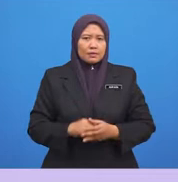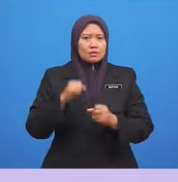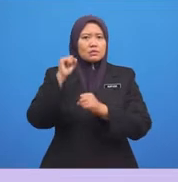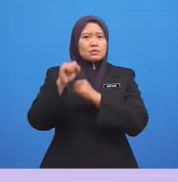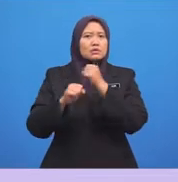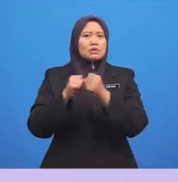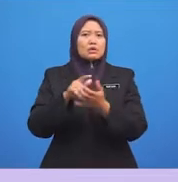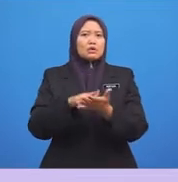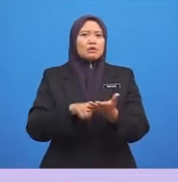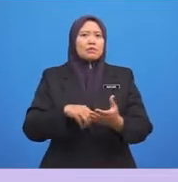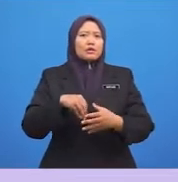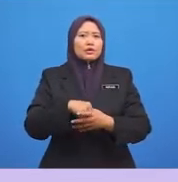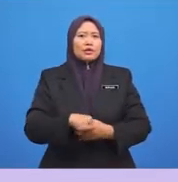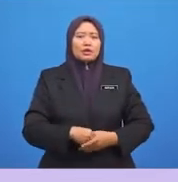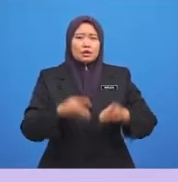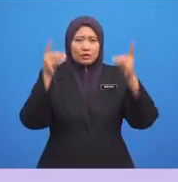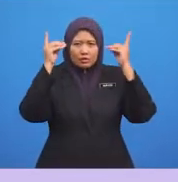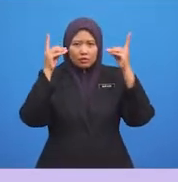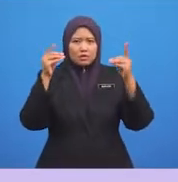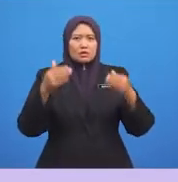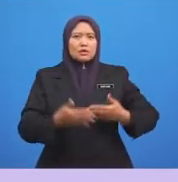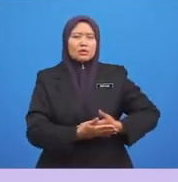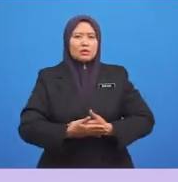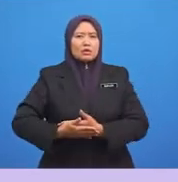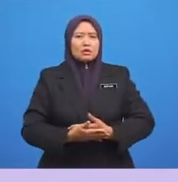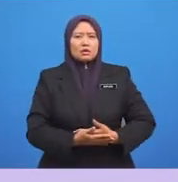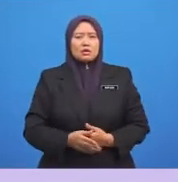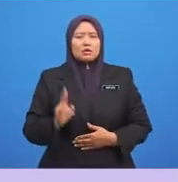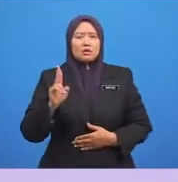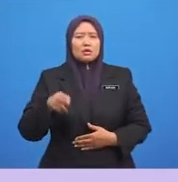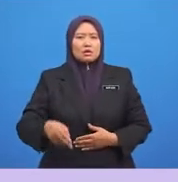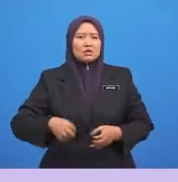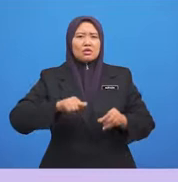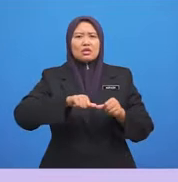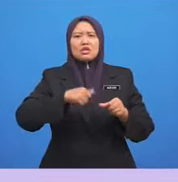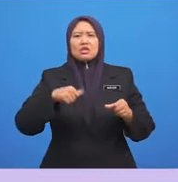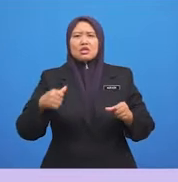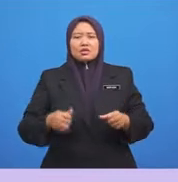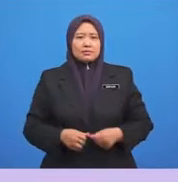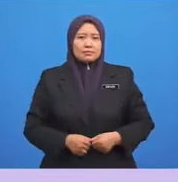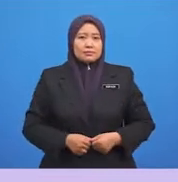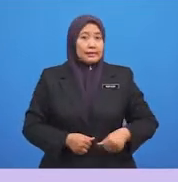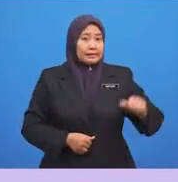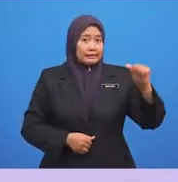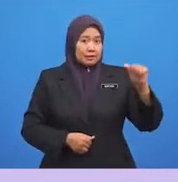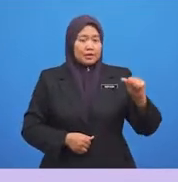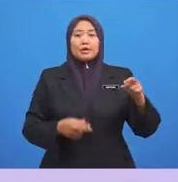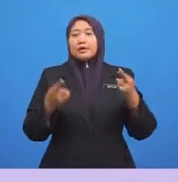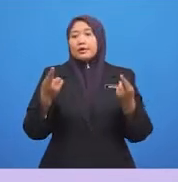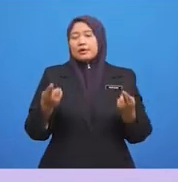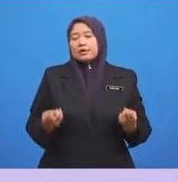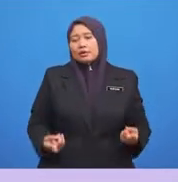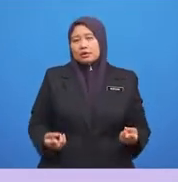apa ya dalam mendidik anak-anak haruslah dielakkan? A, ringan tulang.